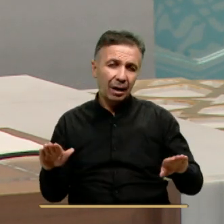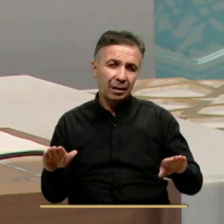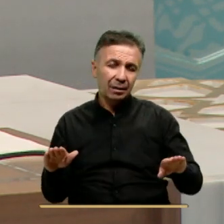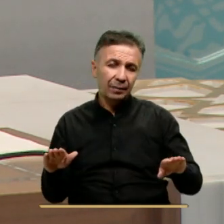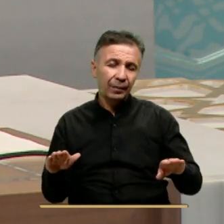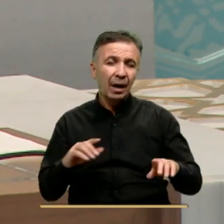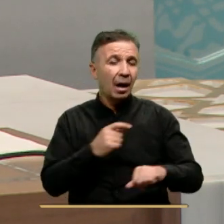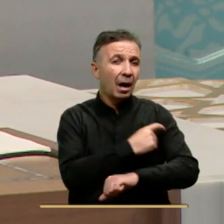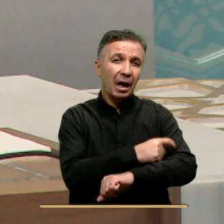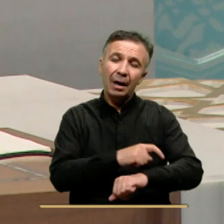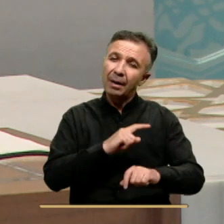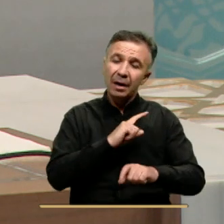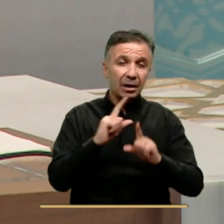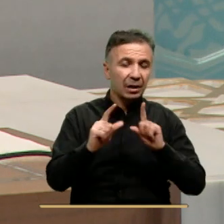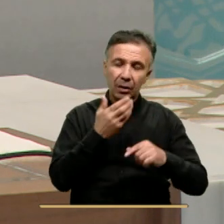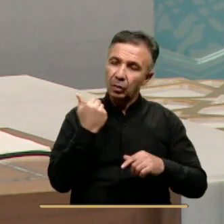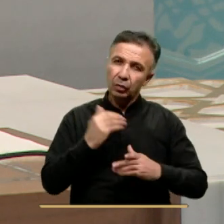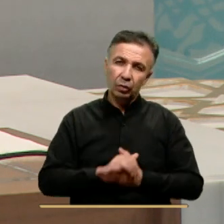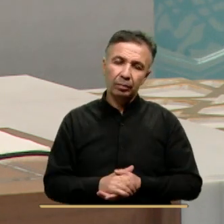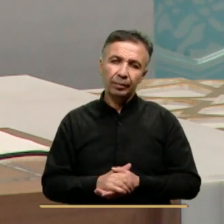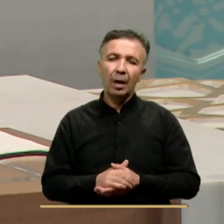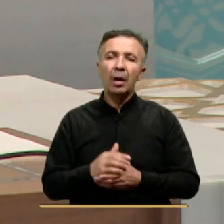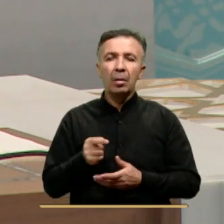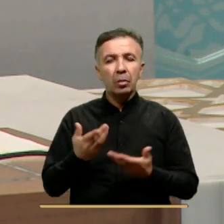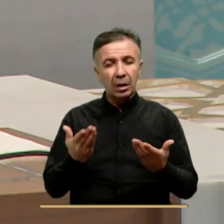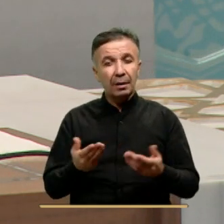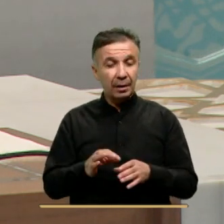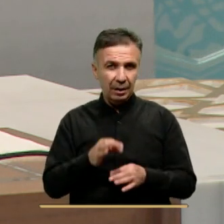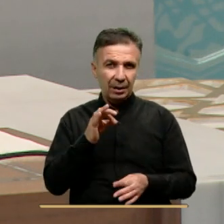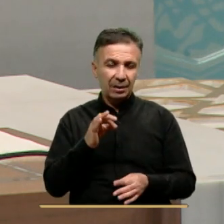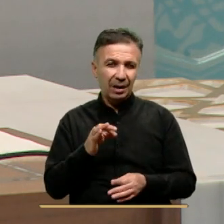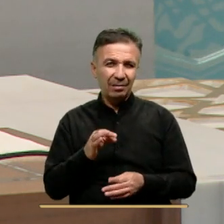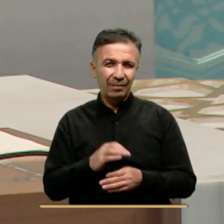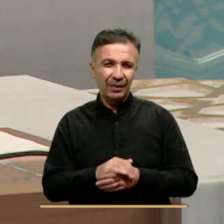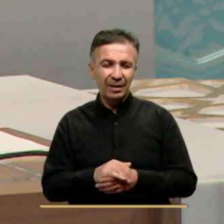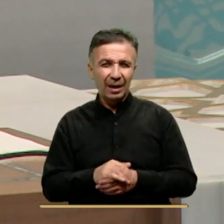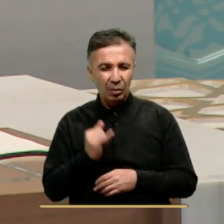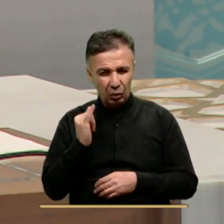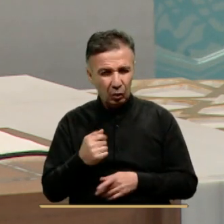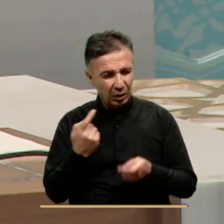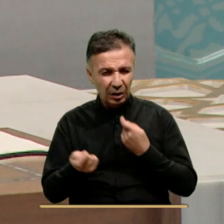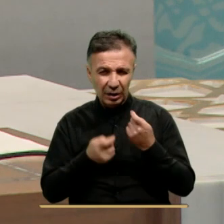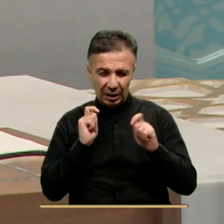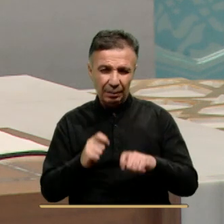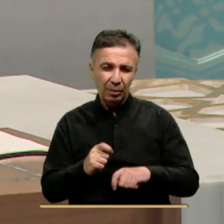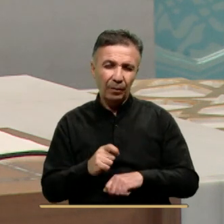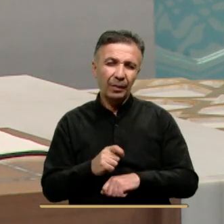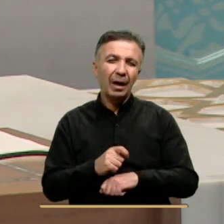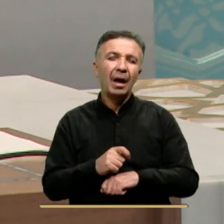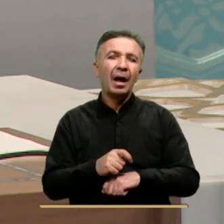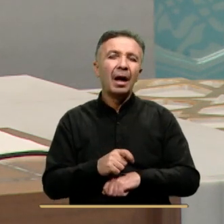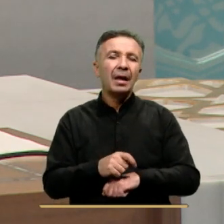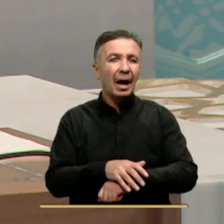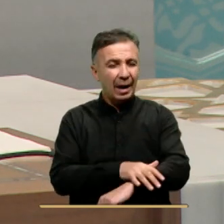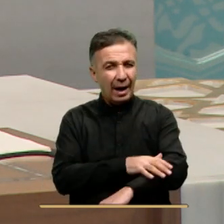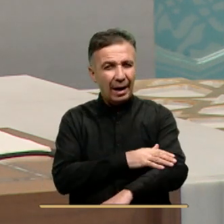ihtiyaç Asla yoktur ama buna rağmen insan Azgınlık yapıyor helal dairesi geniş olmasına